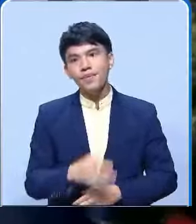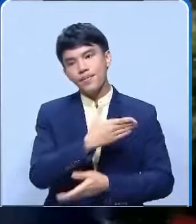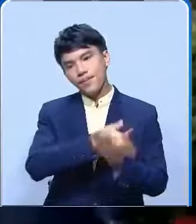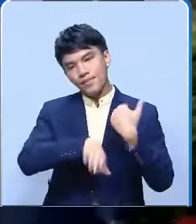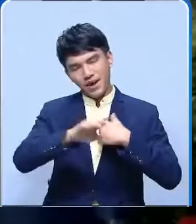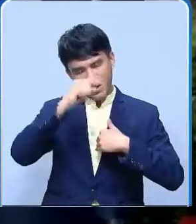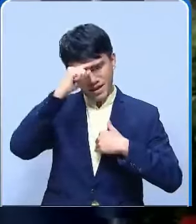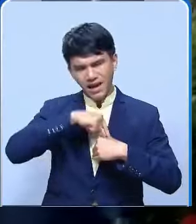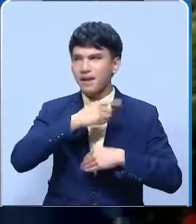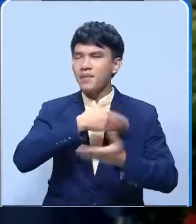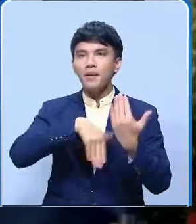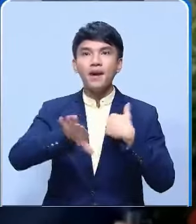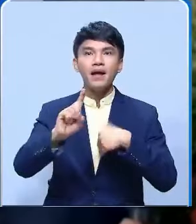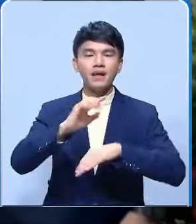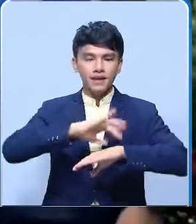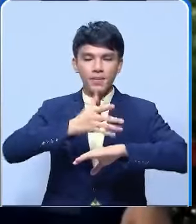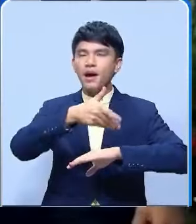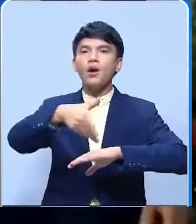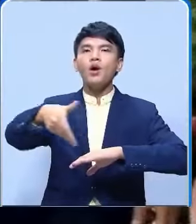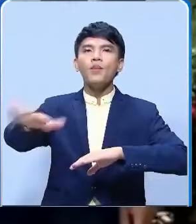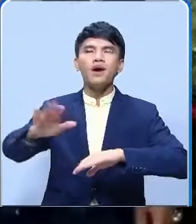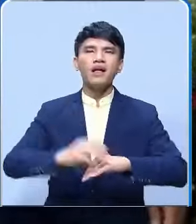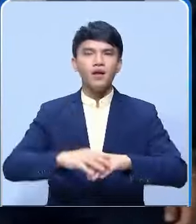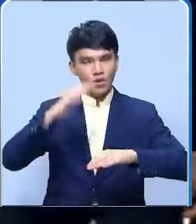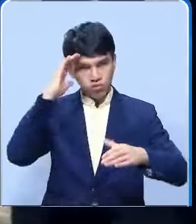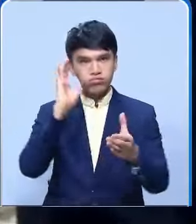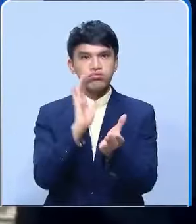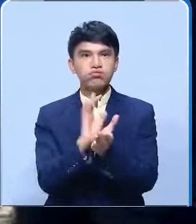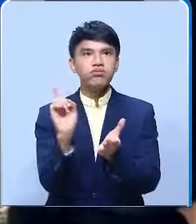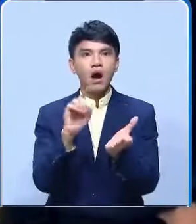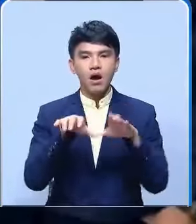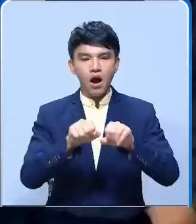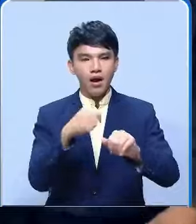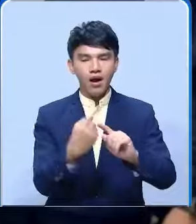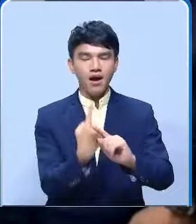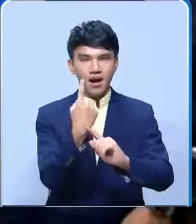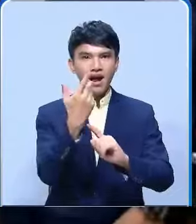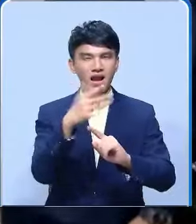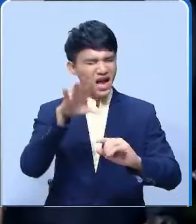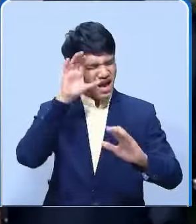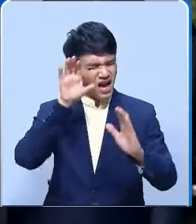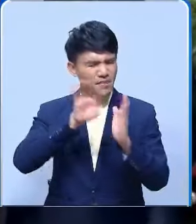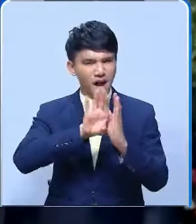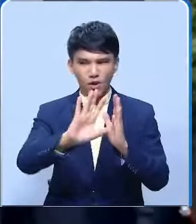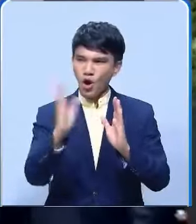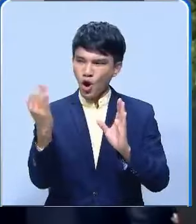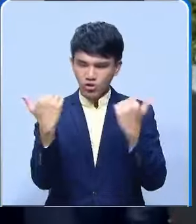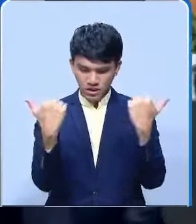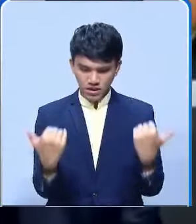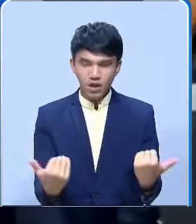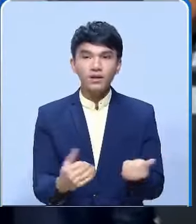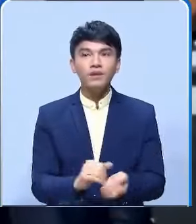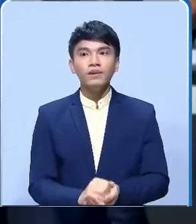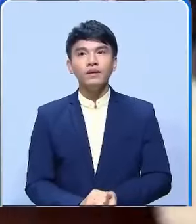ศไทยไปทางช่องทางธรรมชาติครับสืบนครบาลใช้เวลาตามตัวเกือบ1เดือนนะครับและนี่คือภาพล่าสุดครับสารวัตรแจ๊ะ